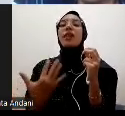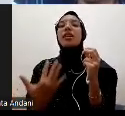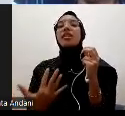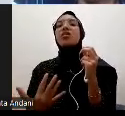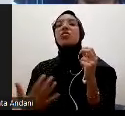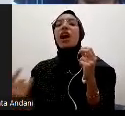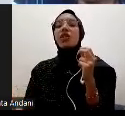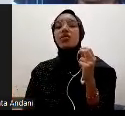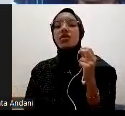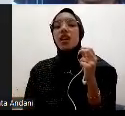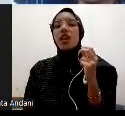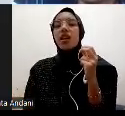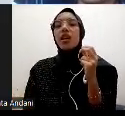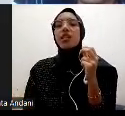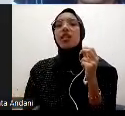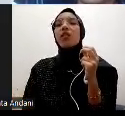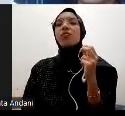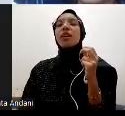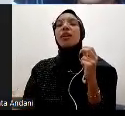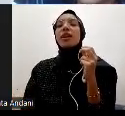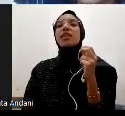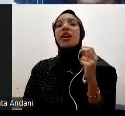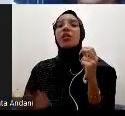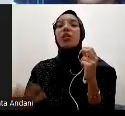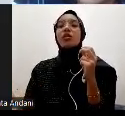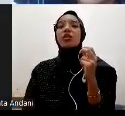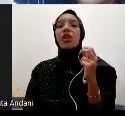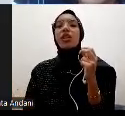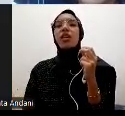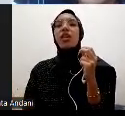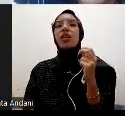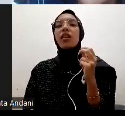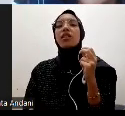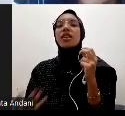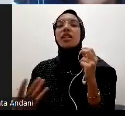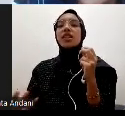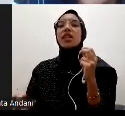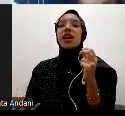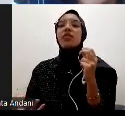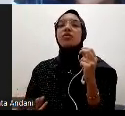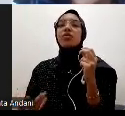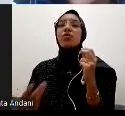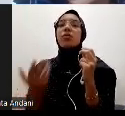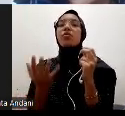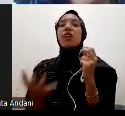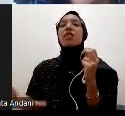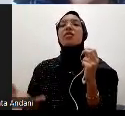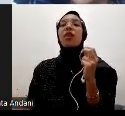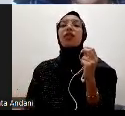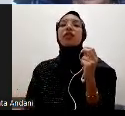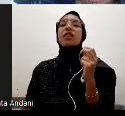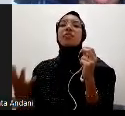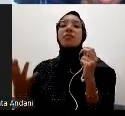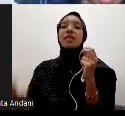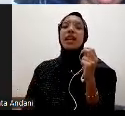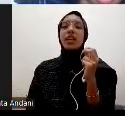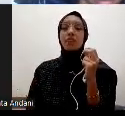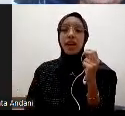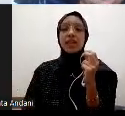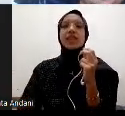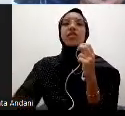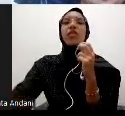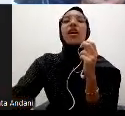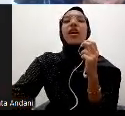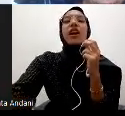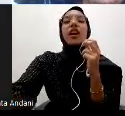sebagai remaja juga harus, tahu bagaimana cara mengontrol, diri kita untuk menggunakan smartphone dengan bijak dan